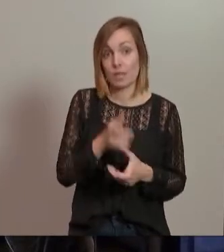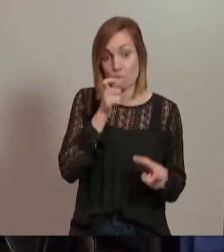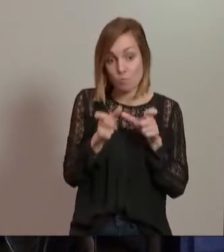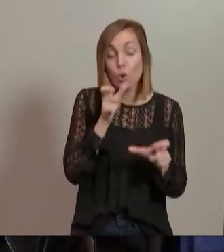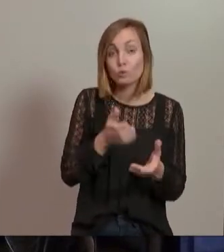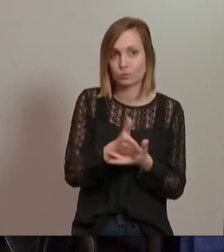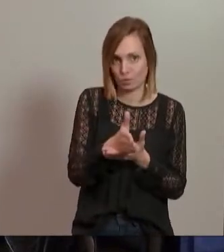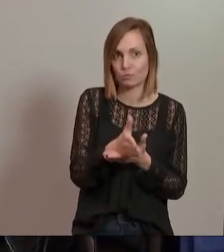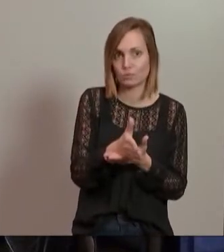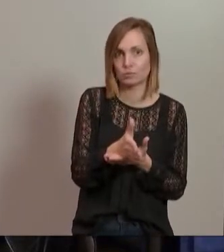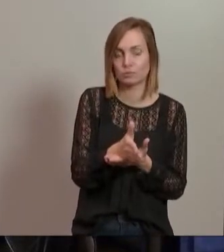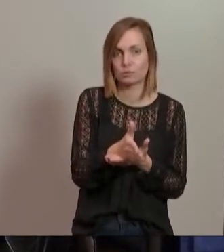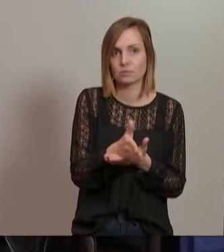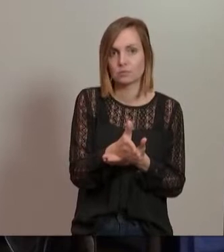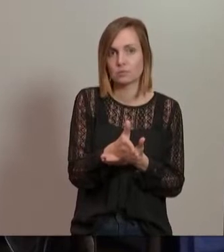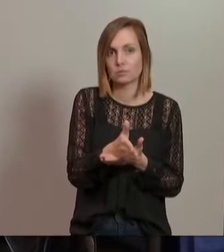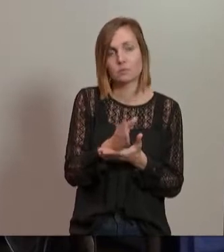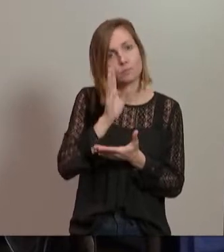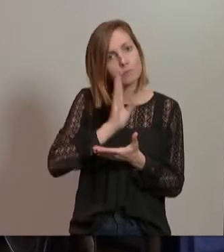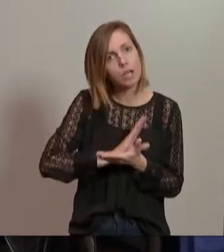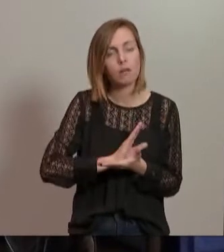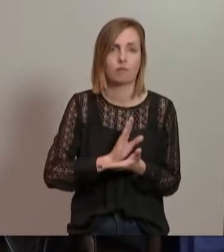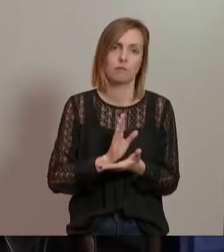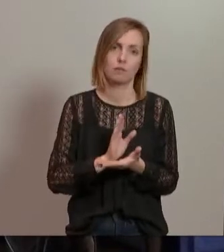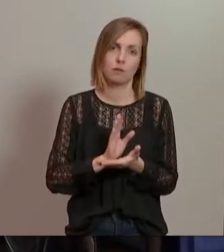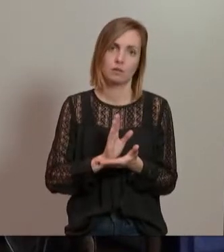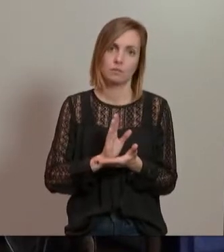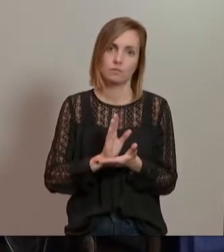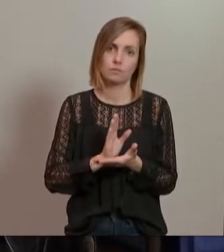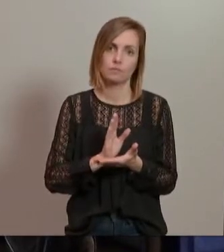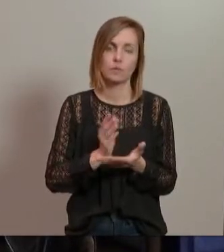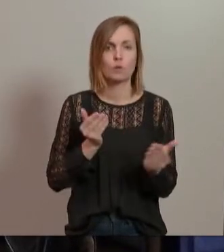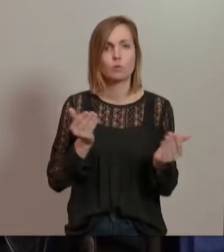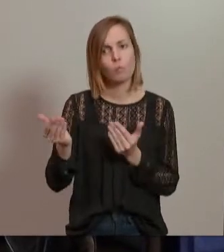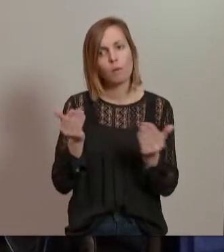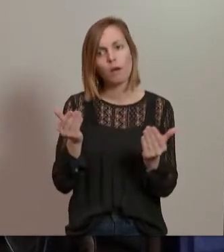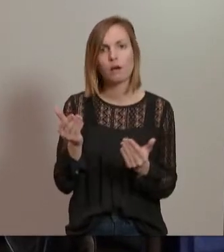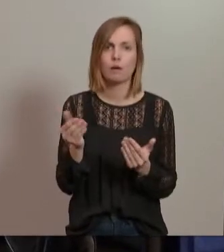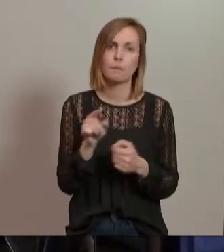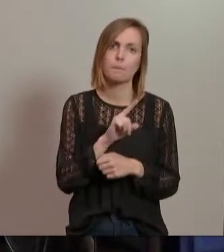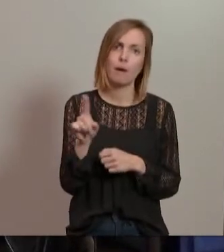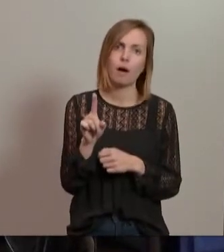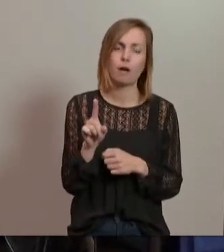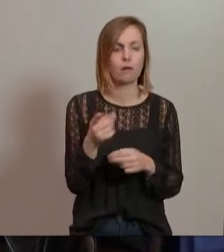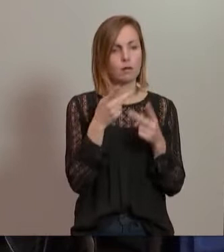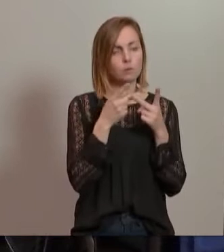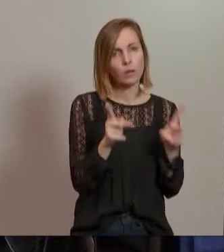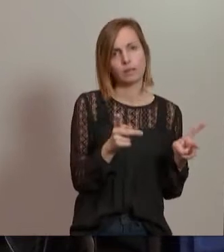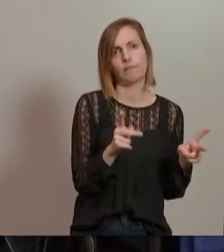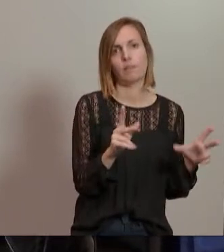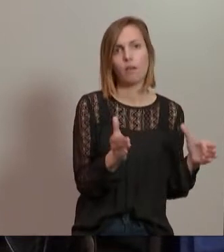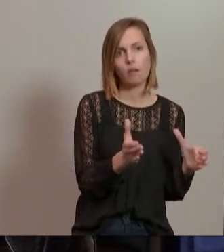un sens. Et je vous prierai, si vous le voulez bien, de ne pas comparer la collectivité